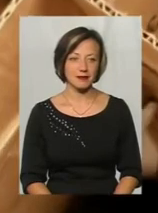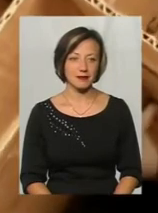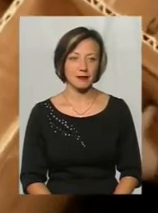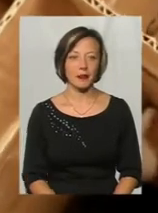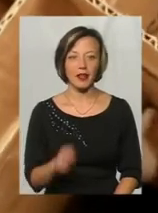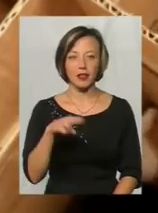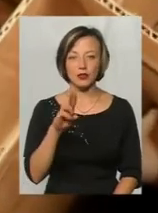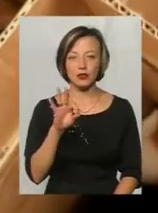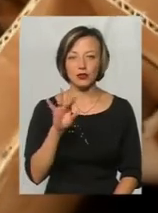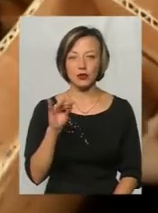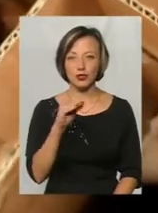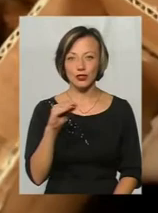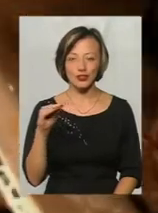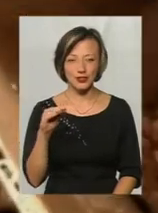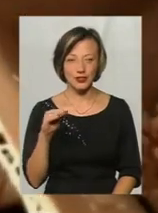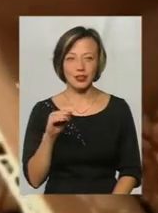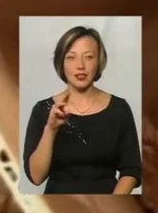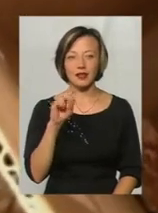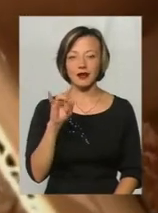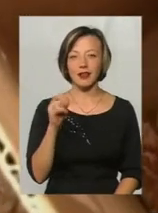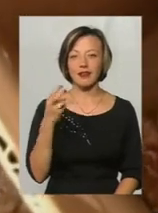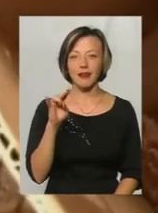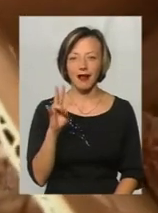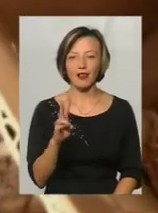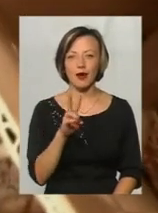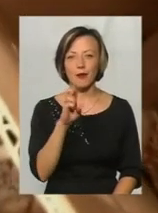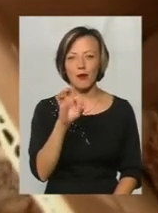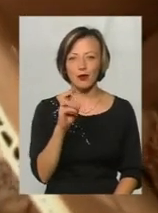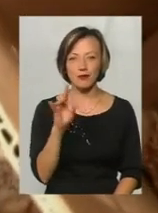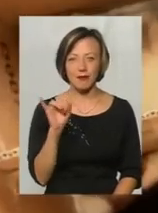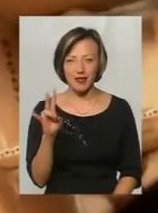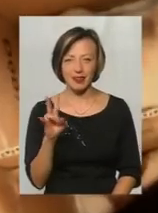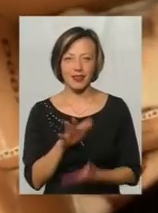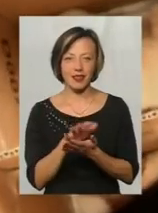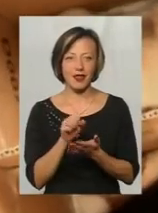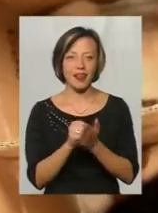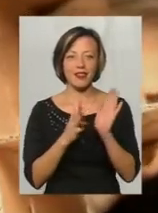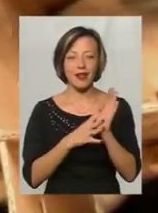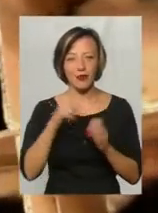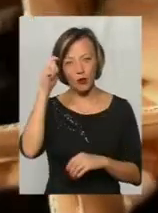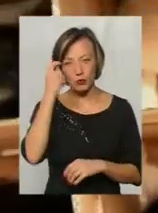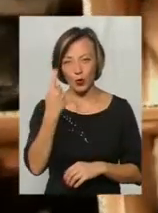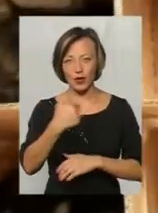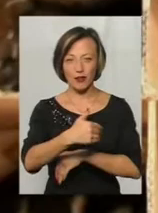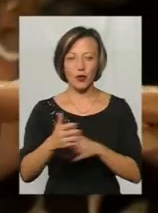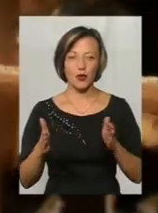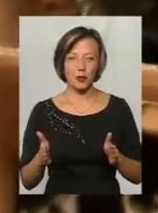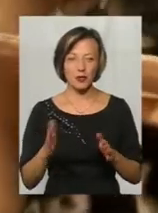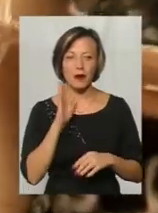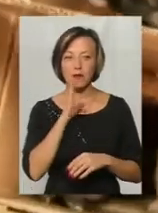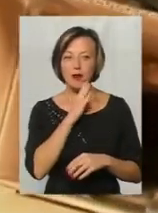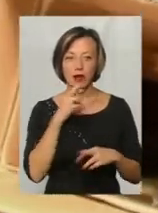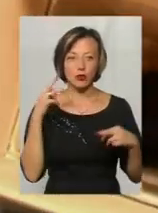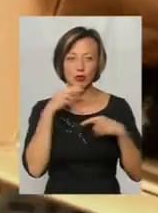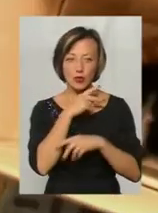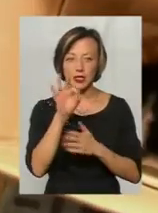Джордж, Рокі, Ватсон, Д'Артаньян, Лакі, Боцман, Біляк, Циган та Умка. 9 хлопців у одній коробці. Їхню матір отруїли